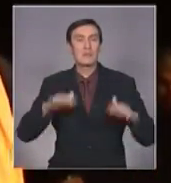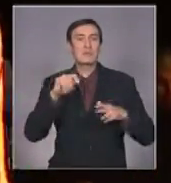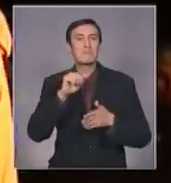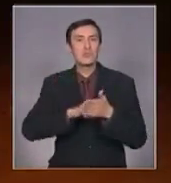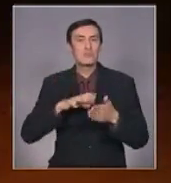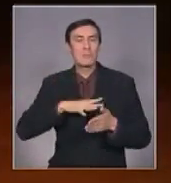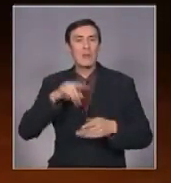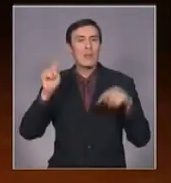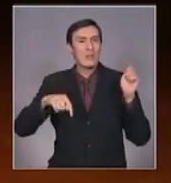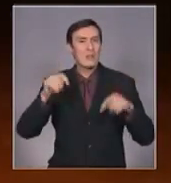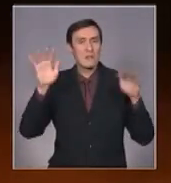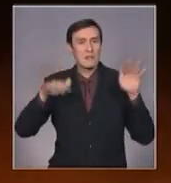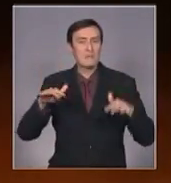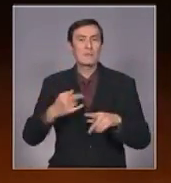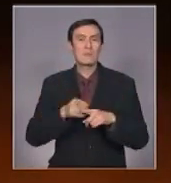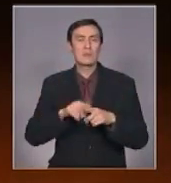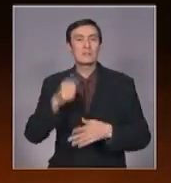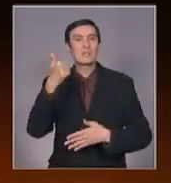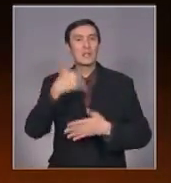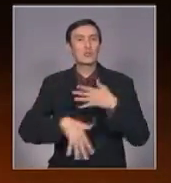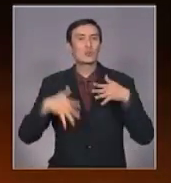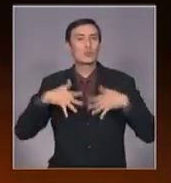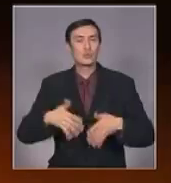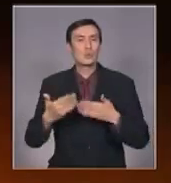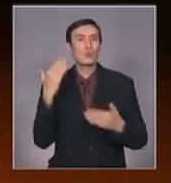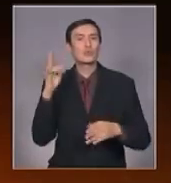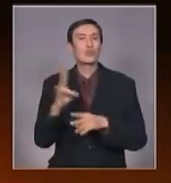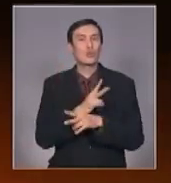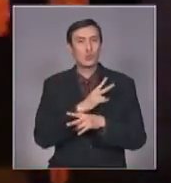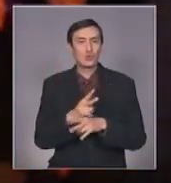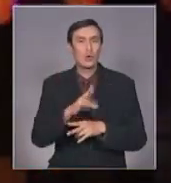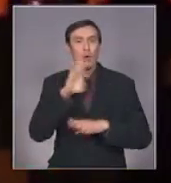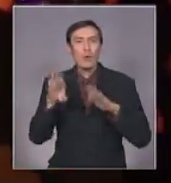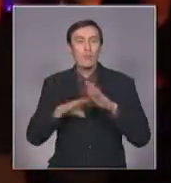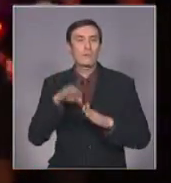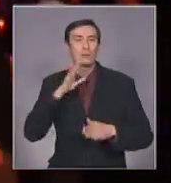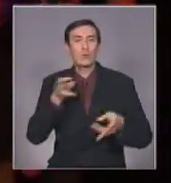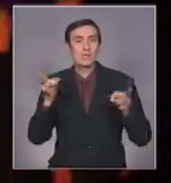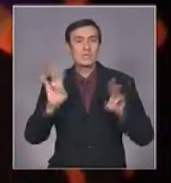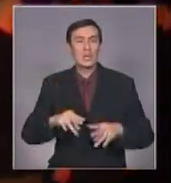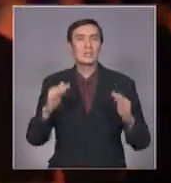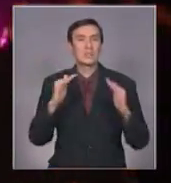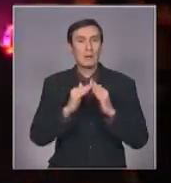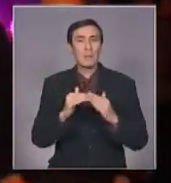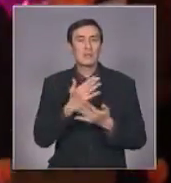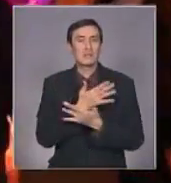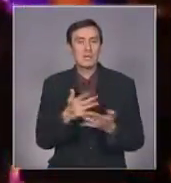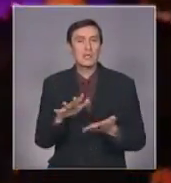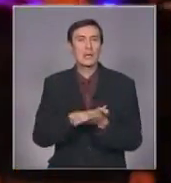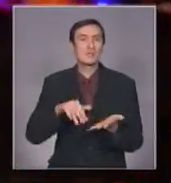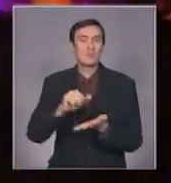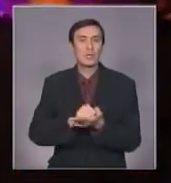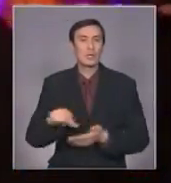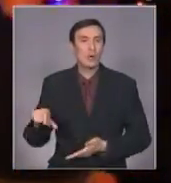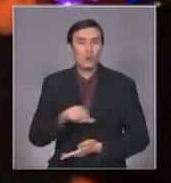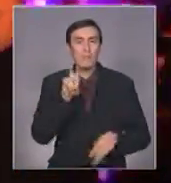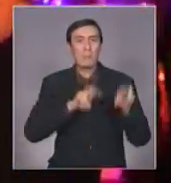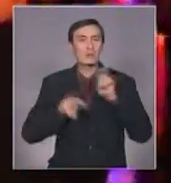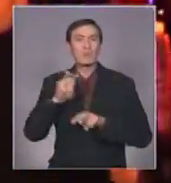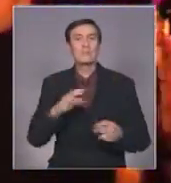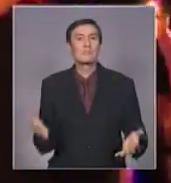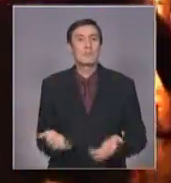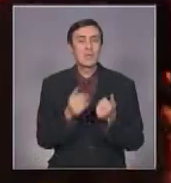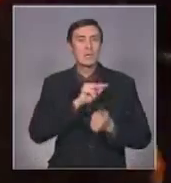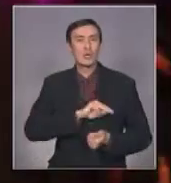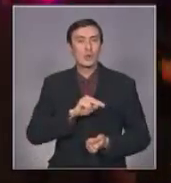вызвали ливни, обрушившиеся на столицу Грузии минувшей ночью. Под водой остались жилые дома и здания, размыты дороги.